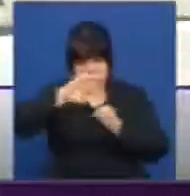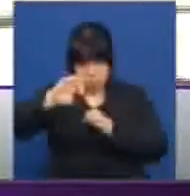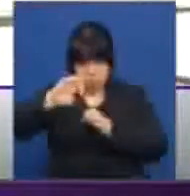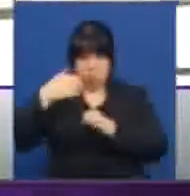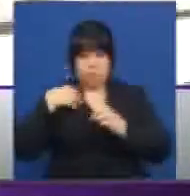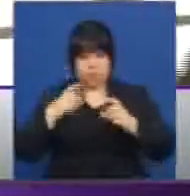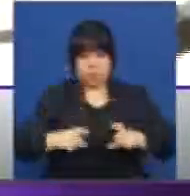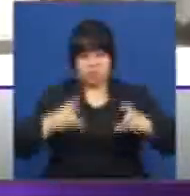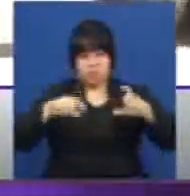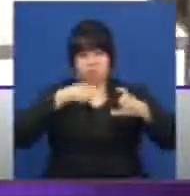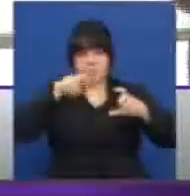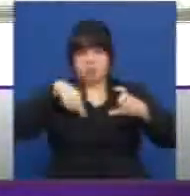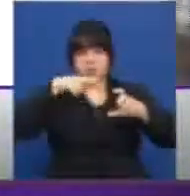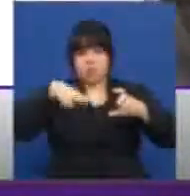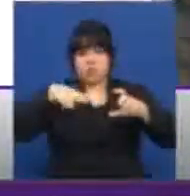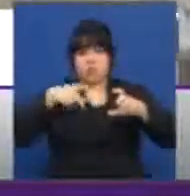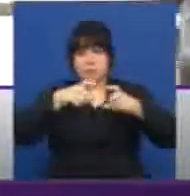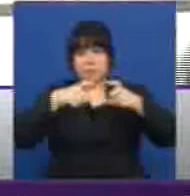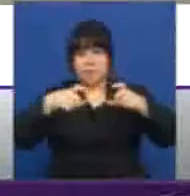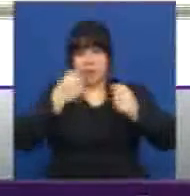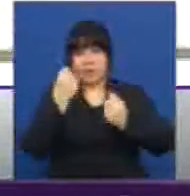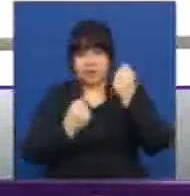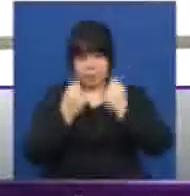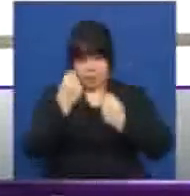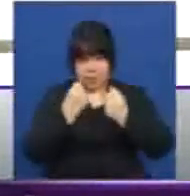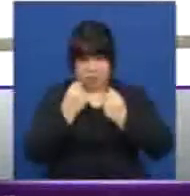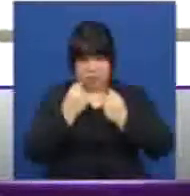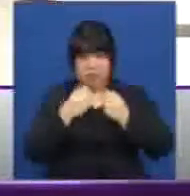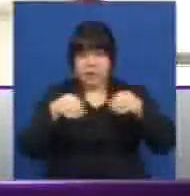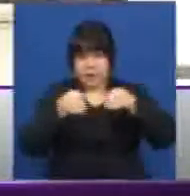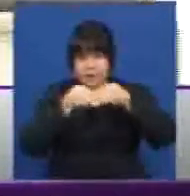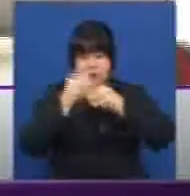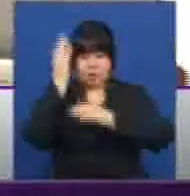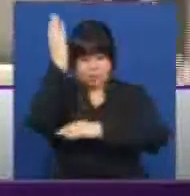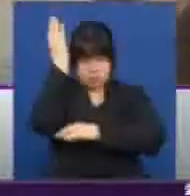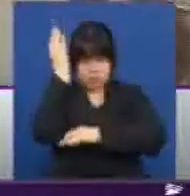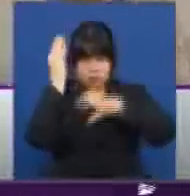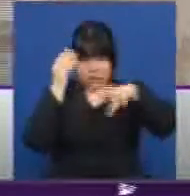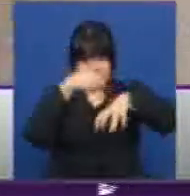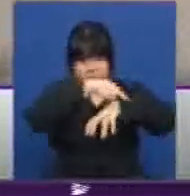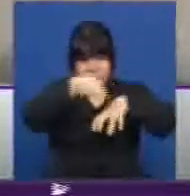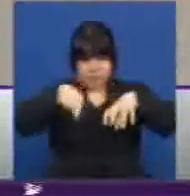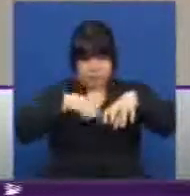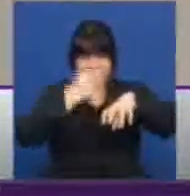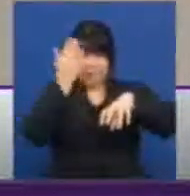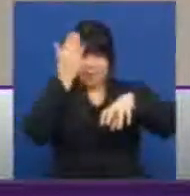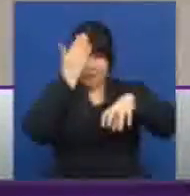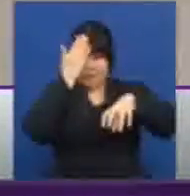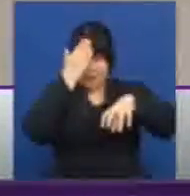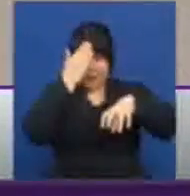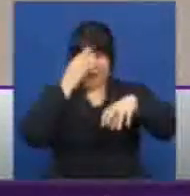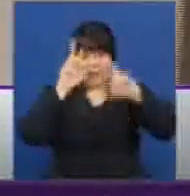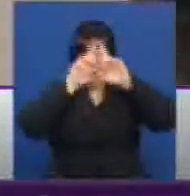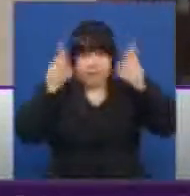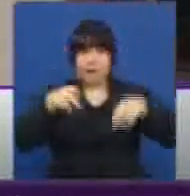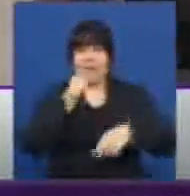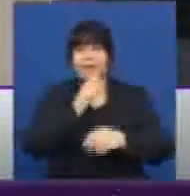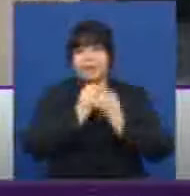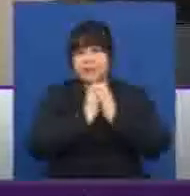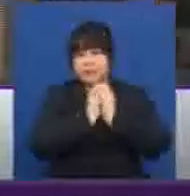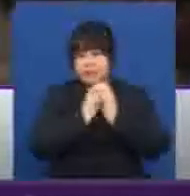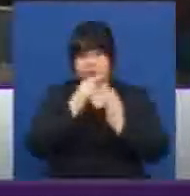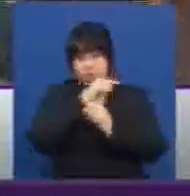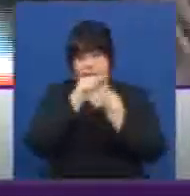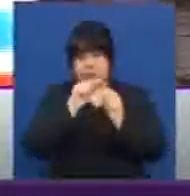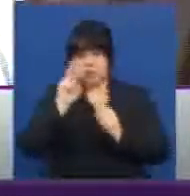ตรวจใบขับขี่ผู้ประกอบการรถสาธารณะรอบอนุสาวรีย์ชัยสมรภูมิด้านหน้าภัตตาคารพงหลีราชวิถีซอิเป็ดเป็นวัน